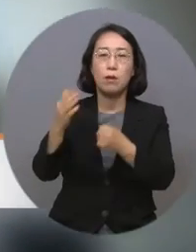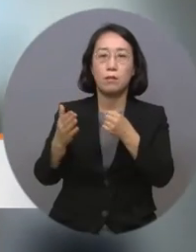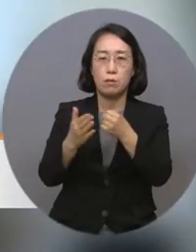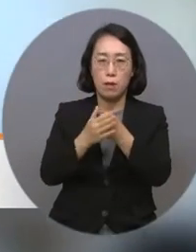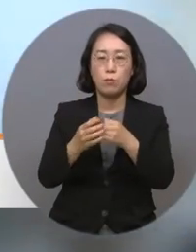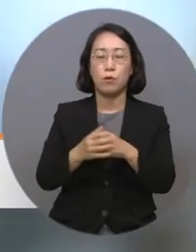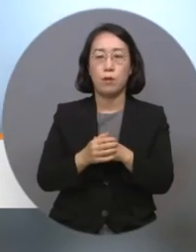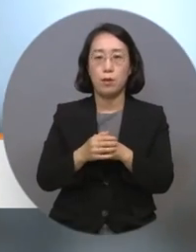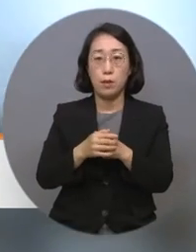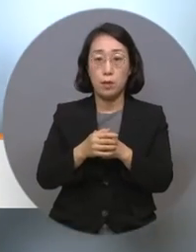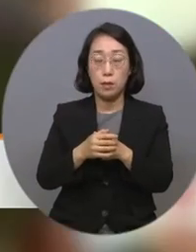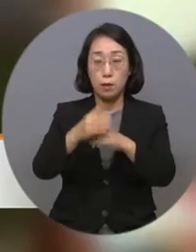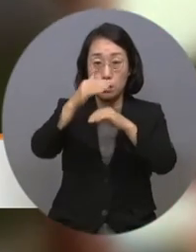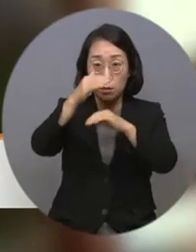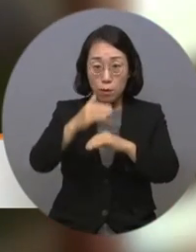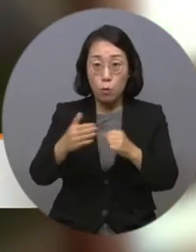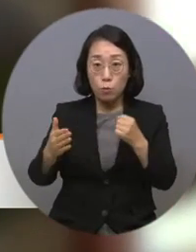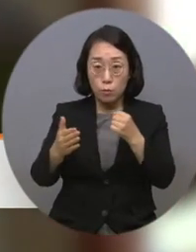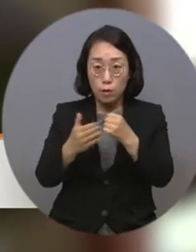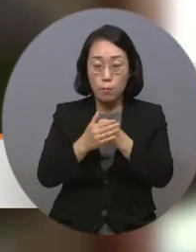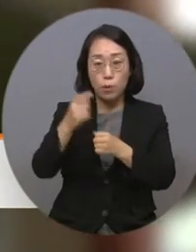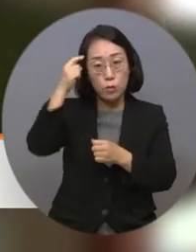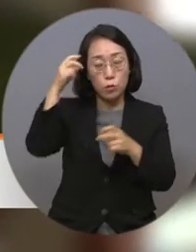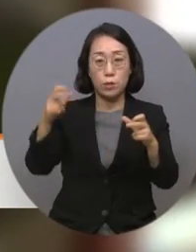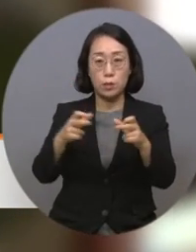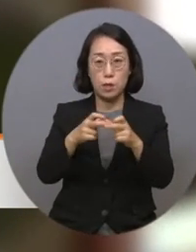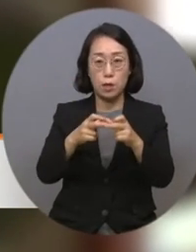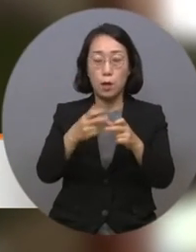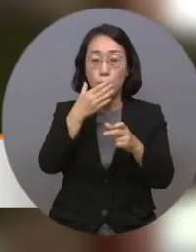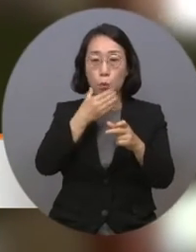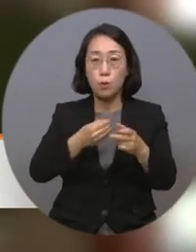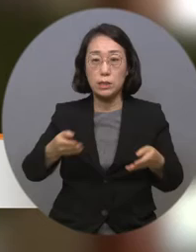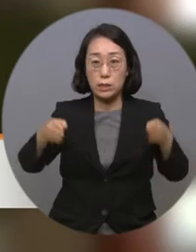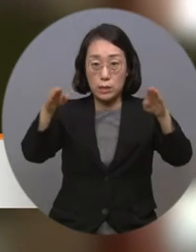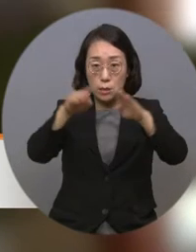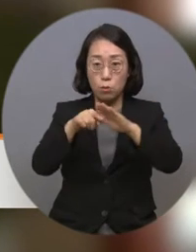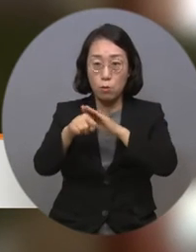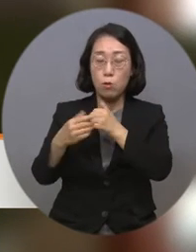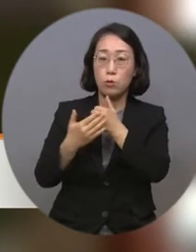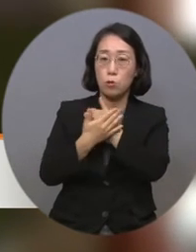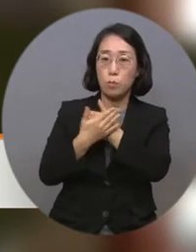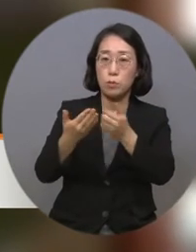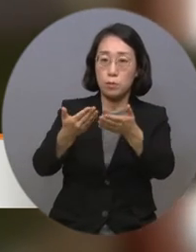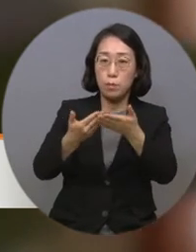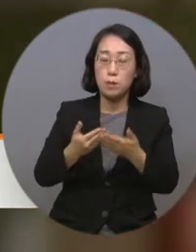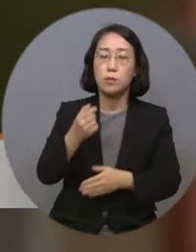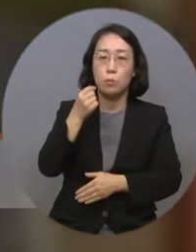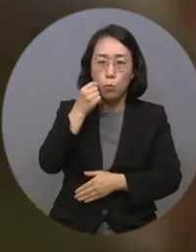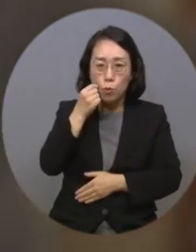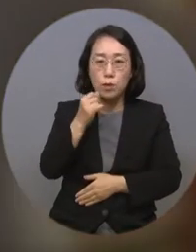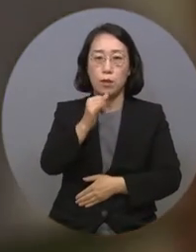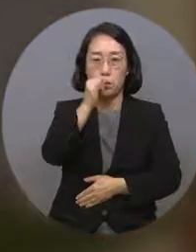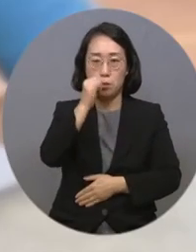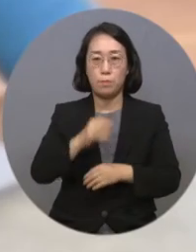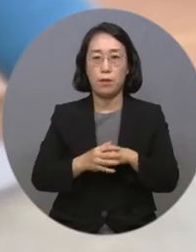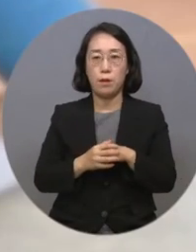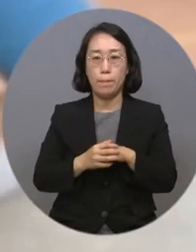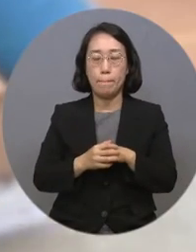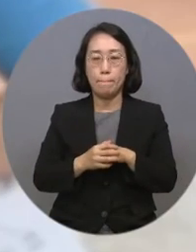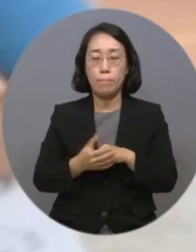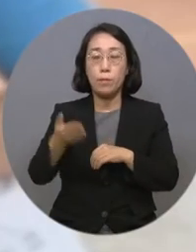해당 조항으로 인해 정신장애 는 장애인 복지시설에서 제공되는 복지 서비스를 이용하지 못하고 있습니다